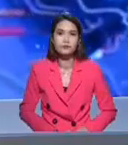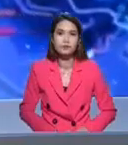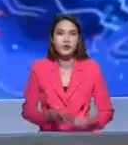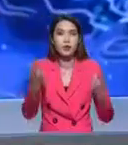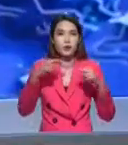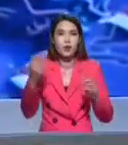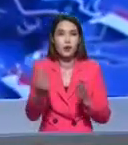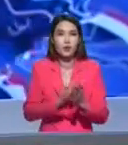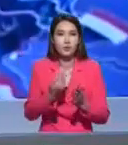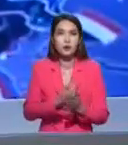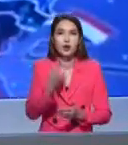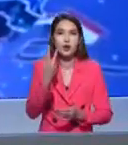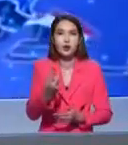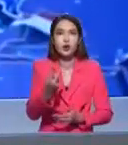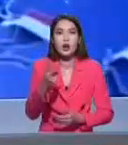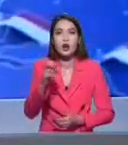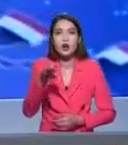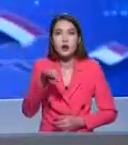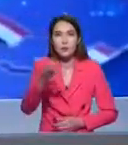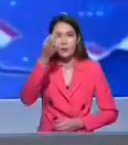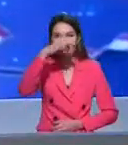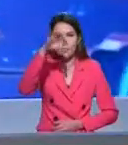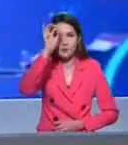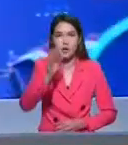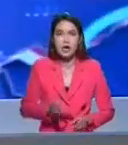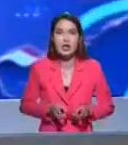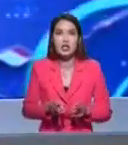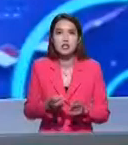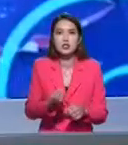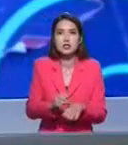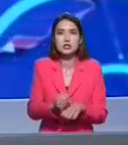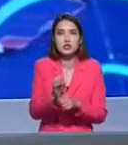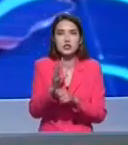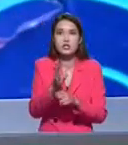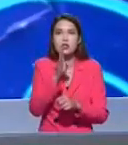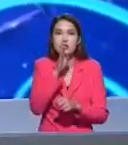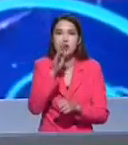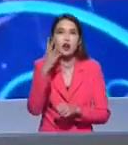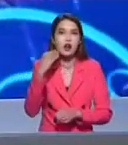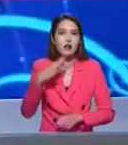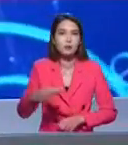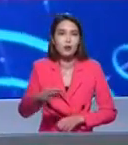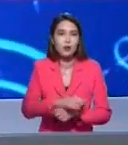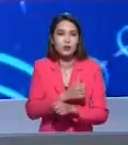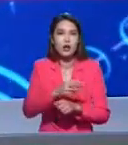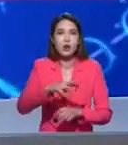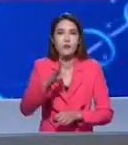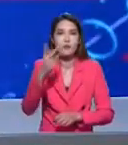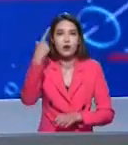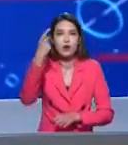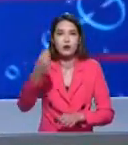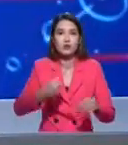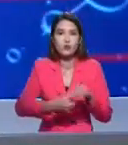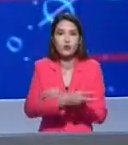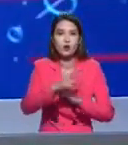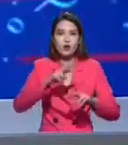К другим новостям. Двух капитанов полиции подозревают в изнасиловании 14-летней девочки в Алматинской области. Глава МВД сообщил, что они уволены